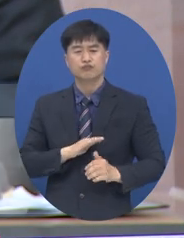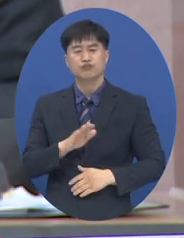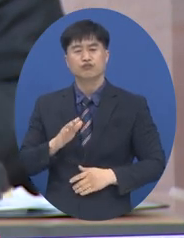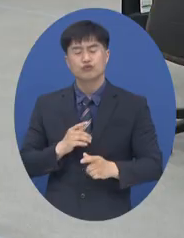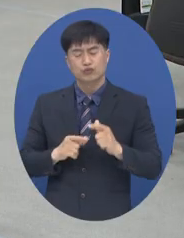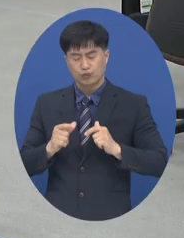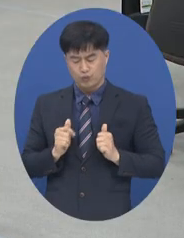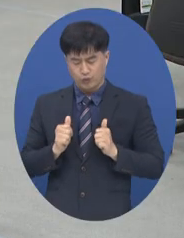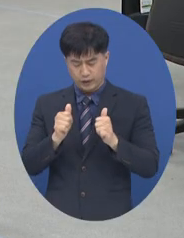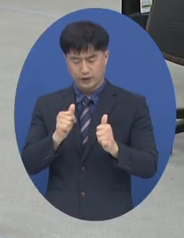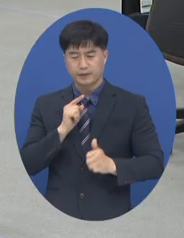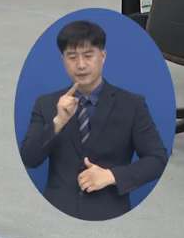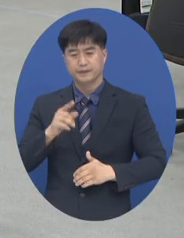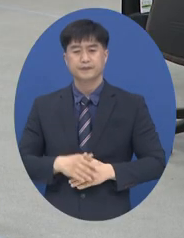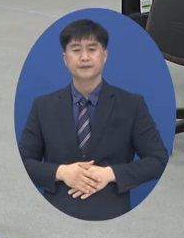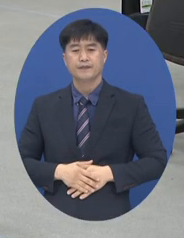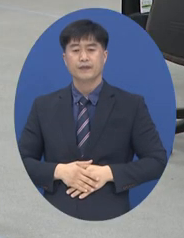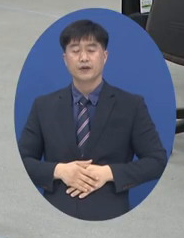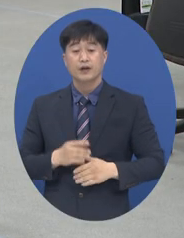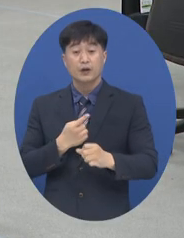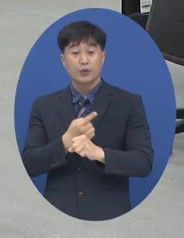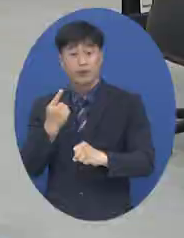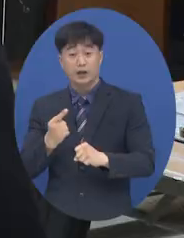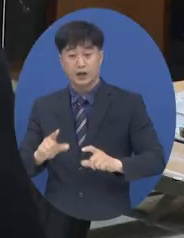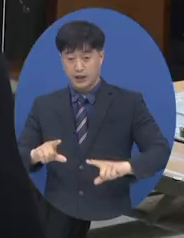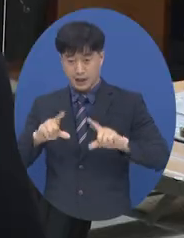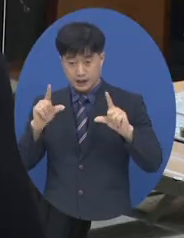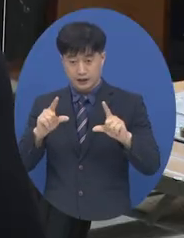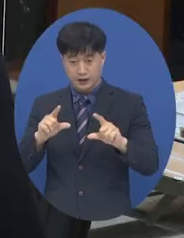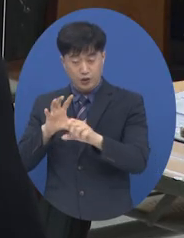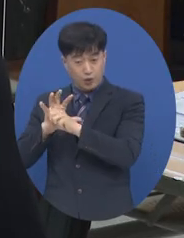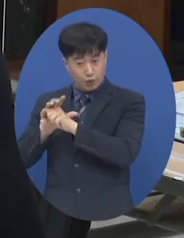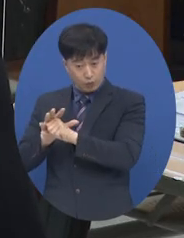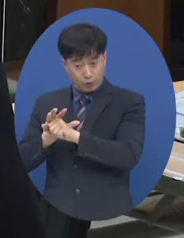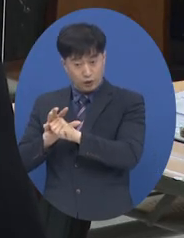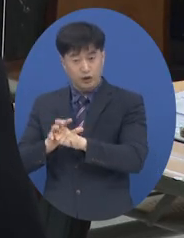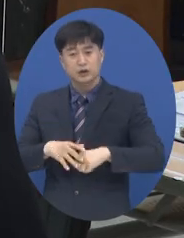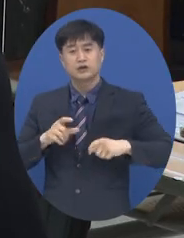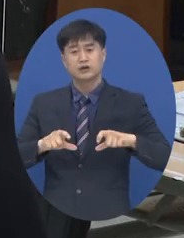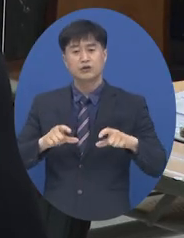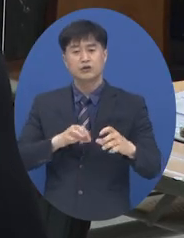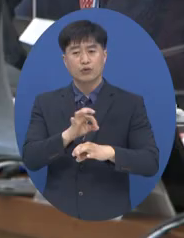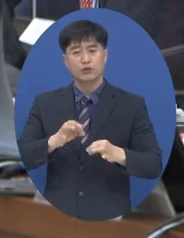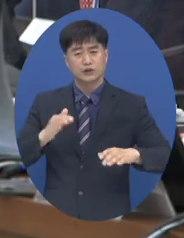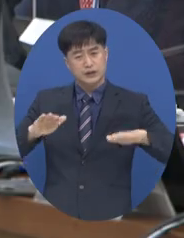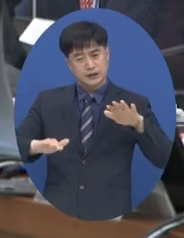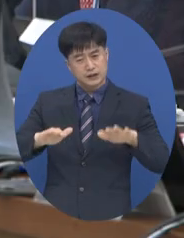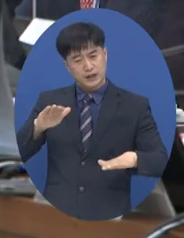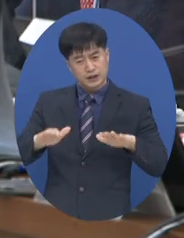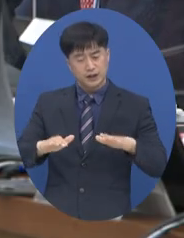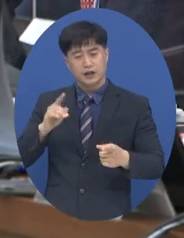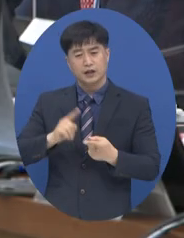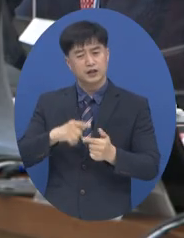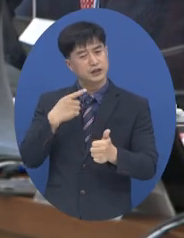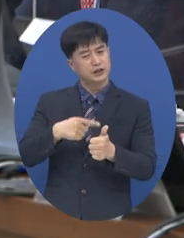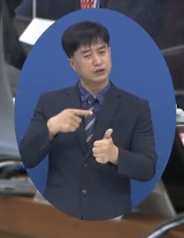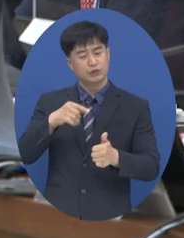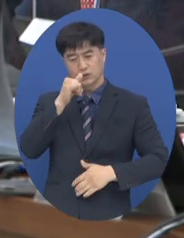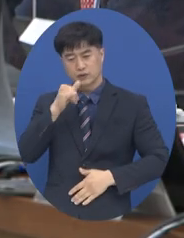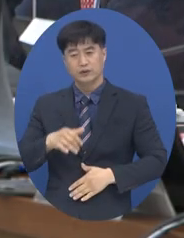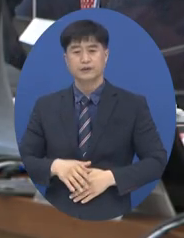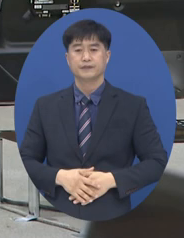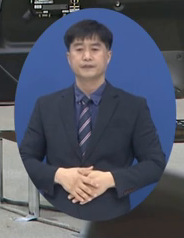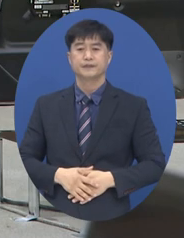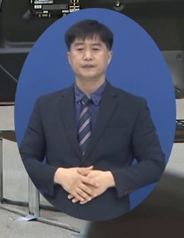받도록 하겠습니다 이밖에 기우 애기 정책과 코로 날 그로 인한 지역별 경제 불균형 현상 에 대한 지적도 거론